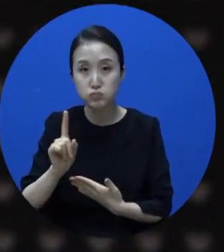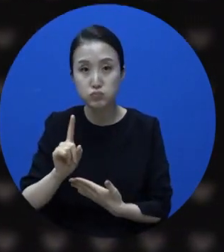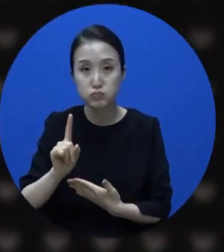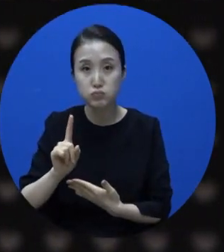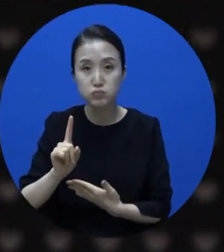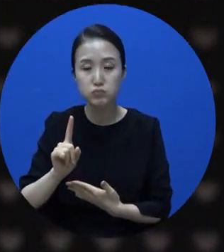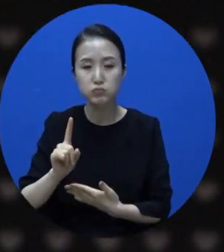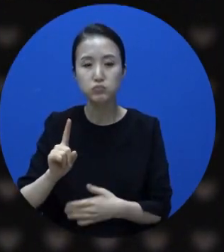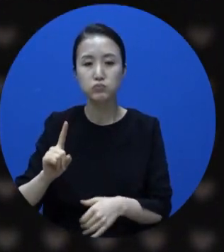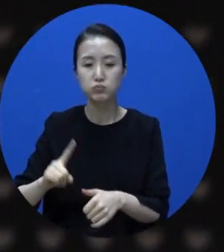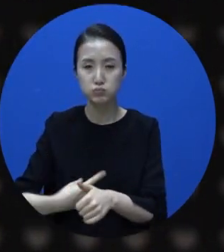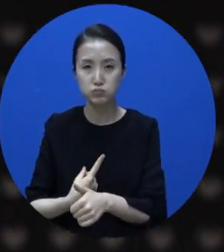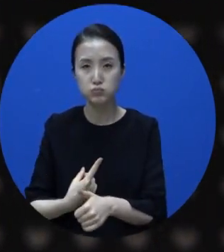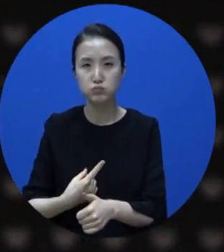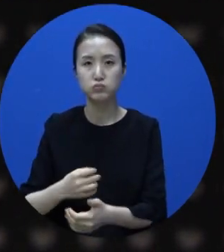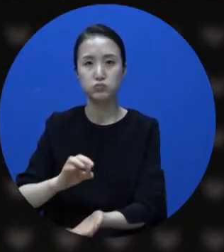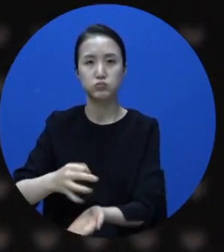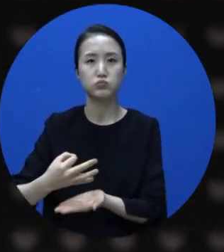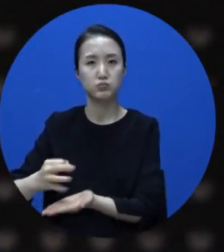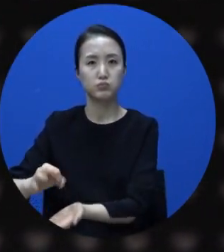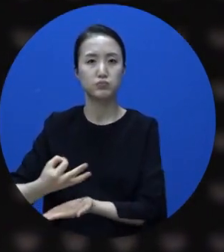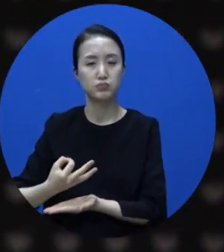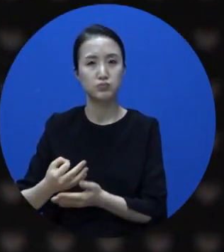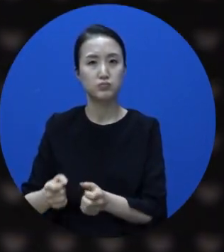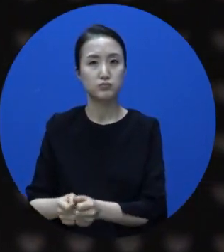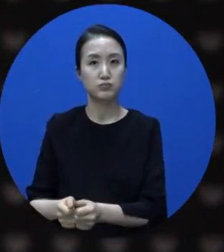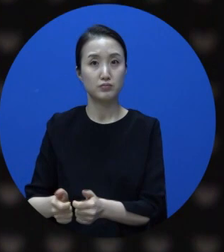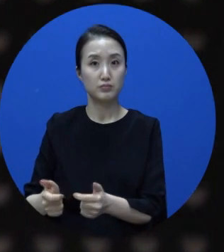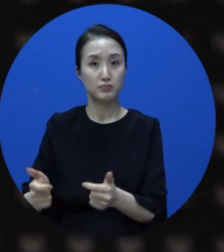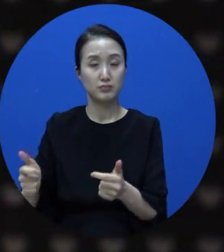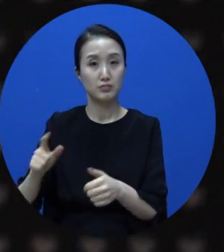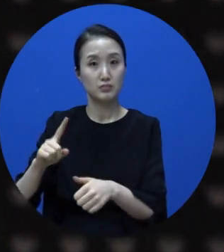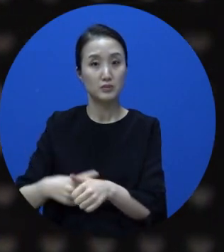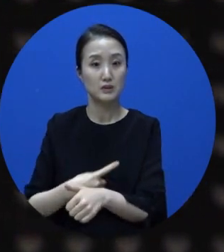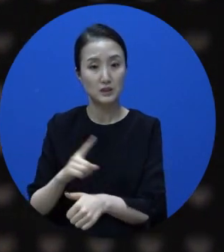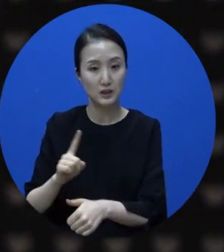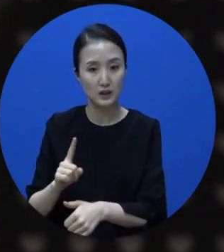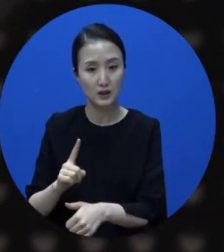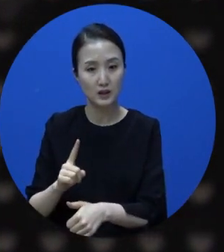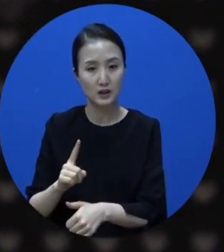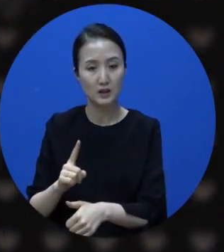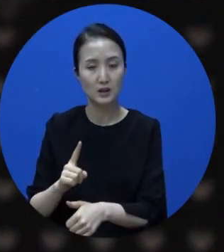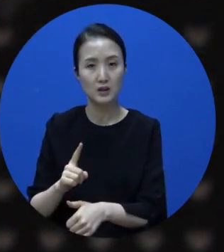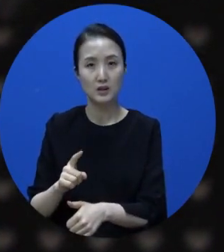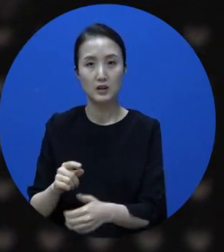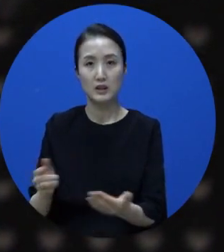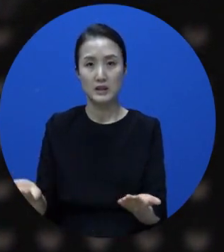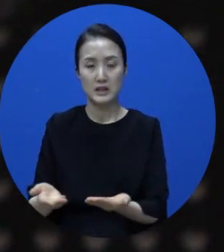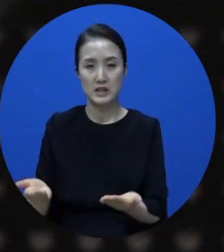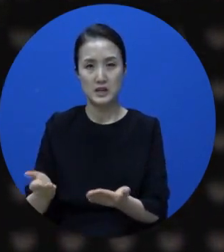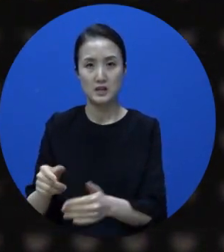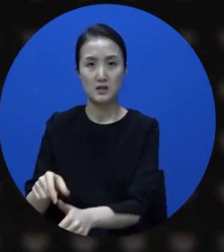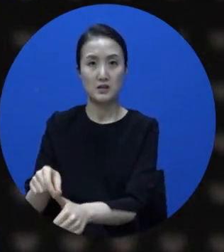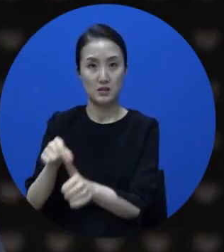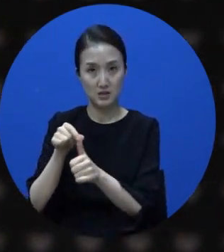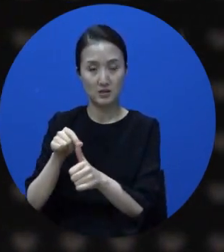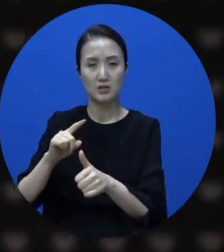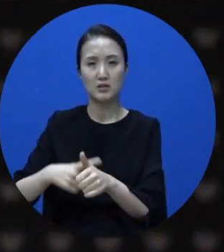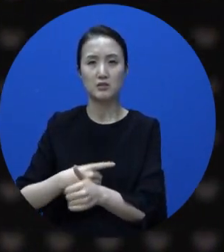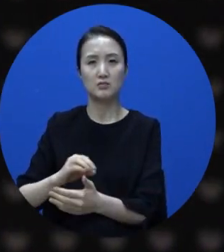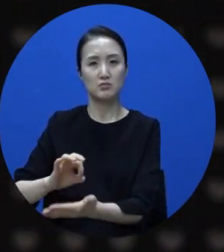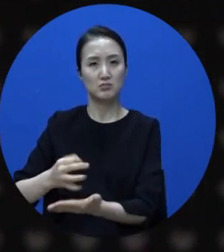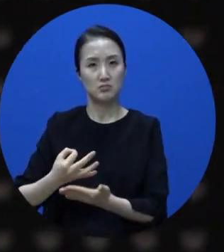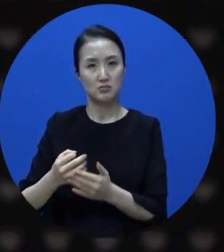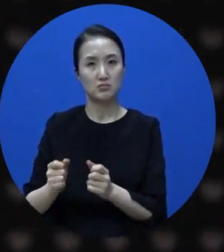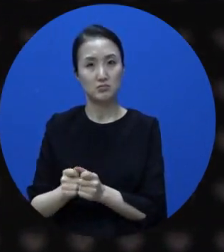날까요 소득이 늘어 나겠죠 그럼 이 고용은 소득을 증대시키고 요 한번 질문 드릴게 소득이